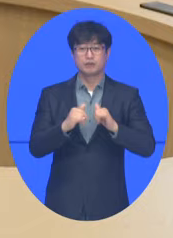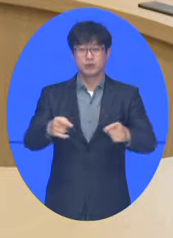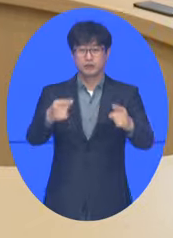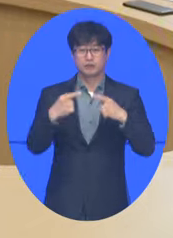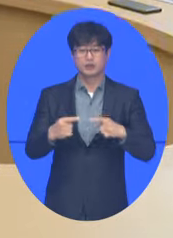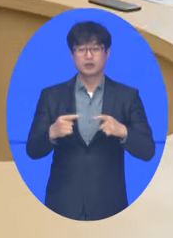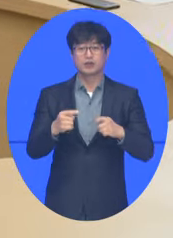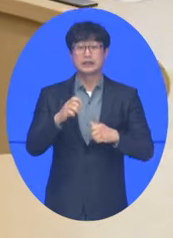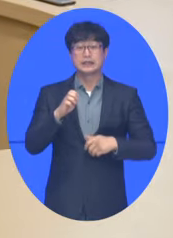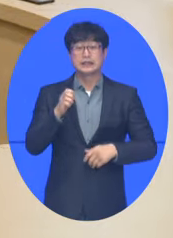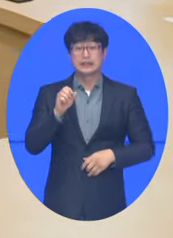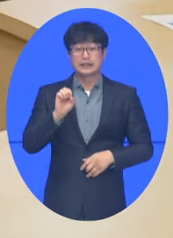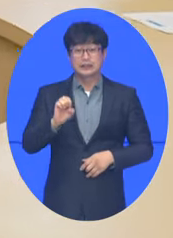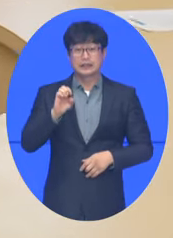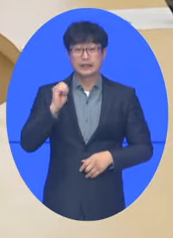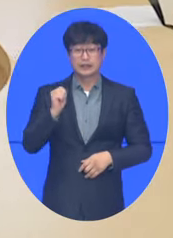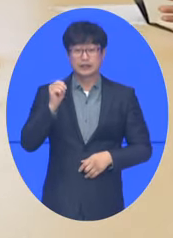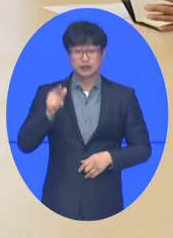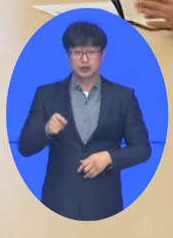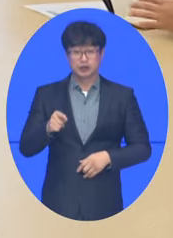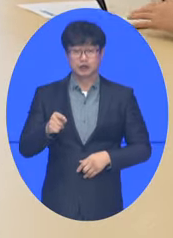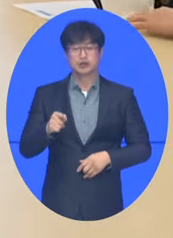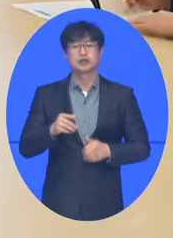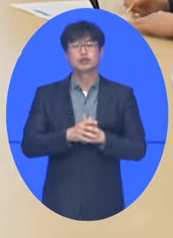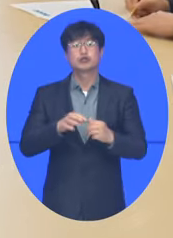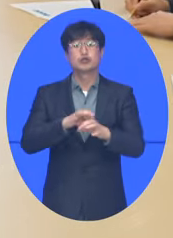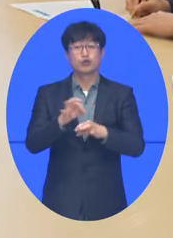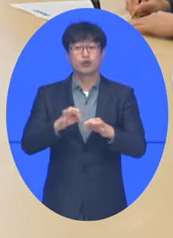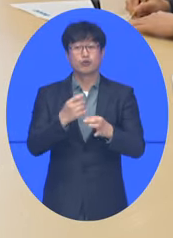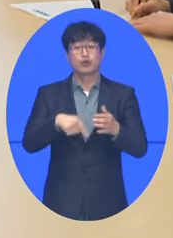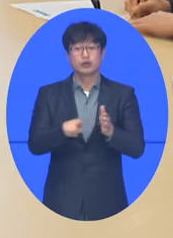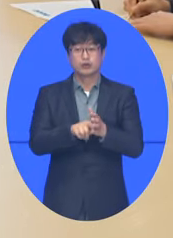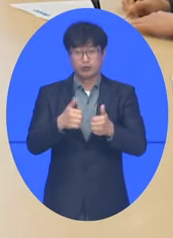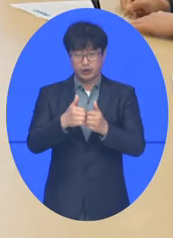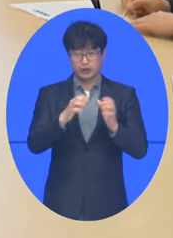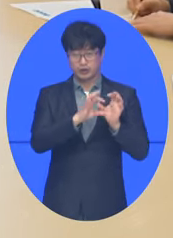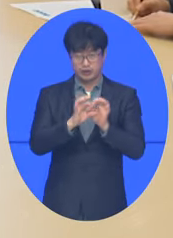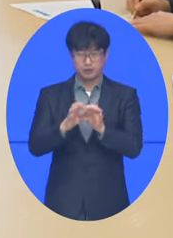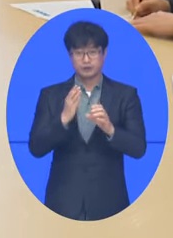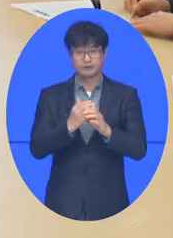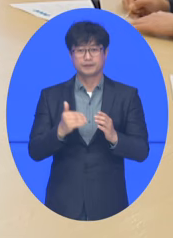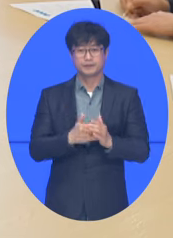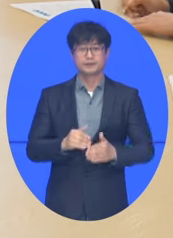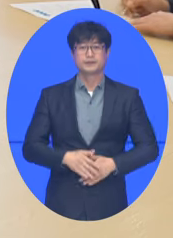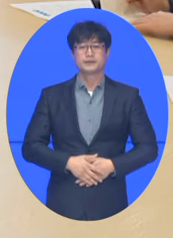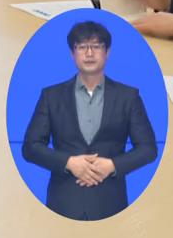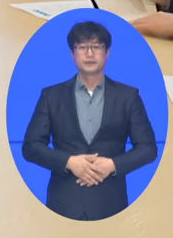ESG 경영을 위해 구체적 협력을 모색했습니다. GTV 뉴스 이슬비입니다.